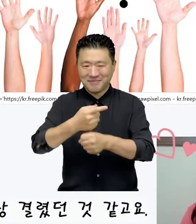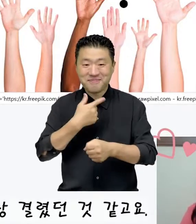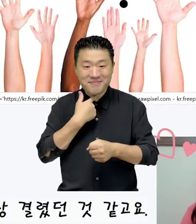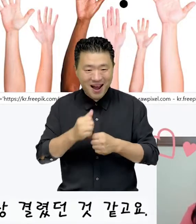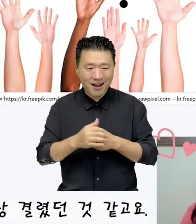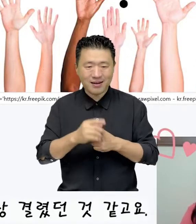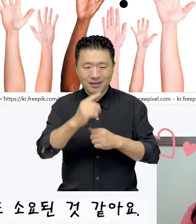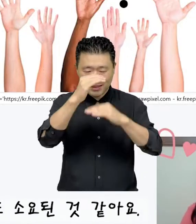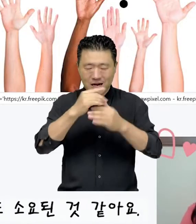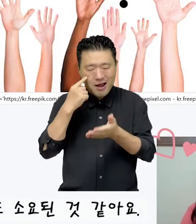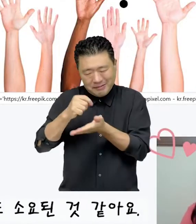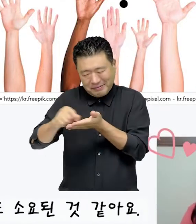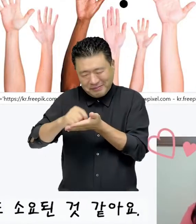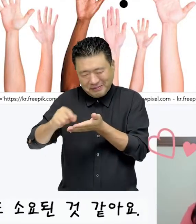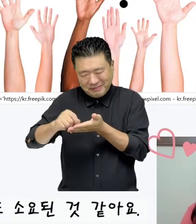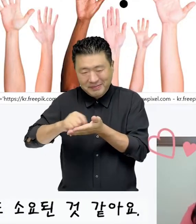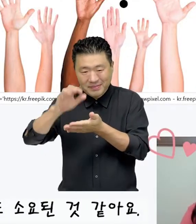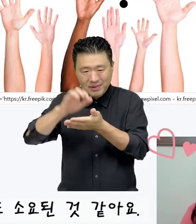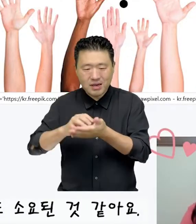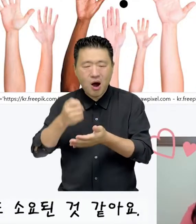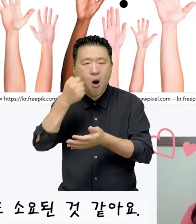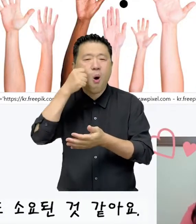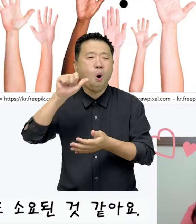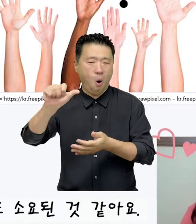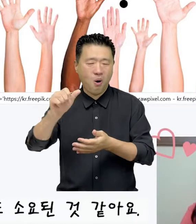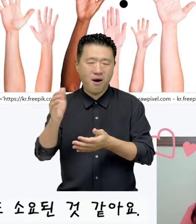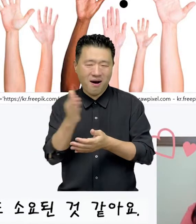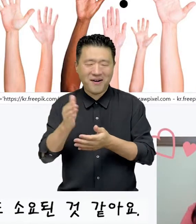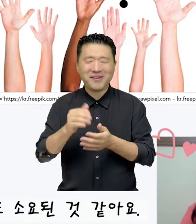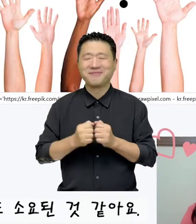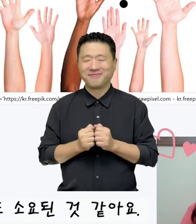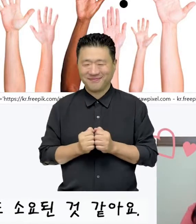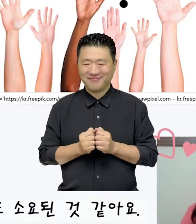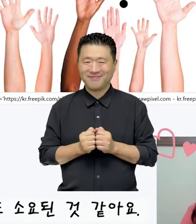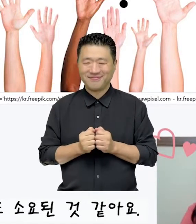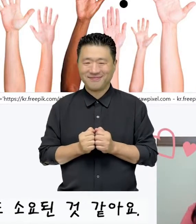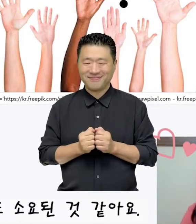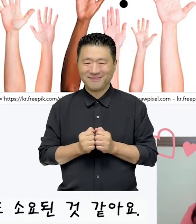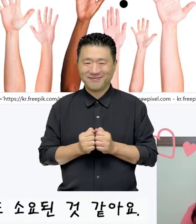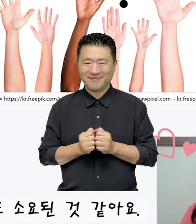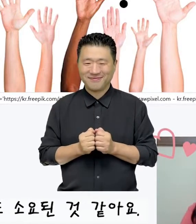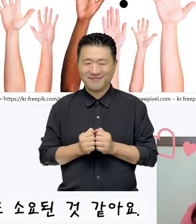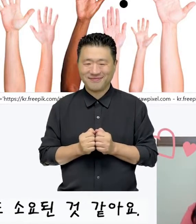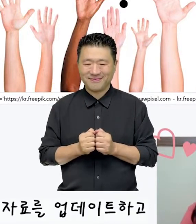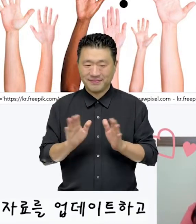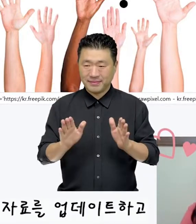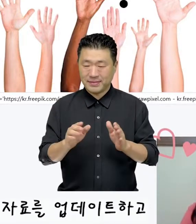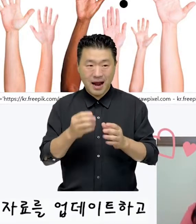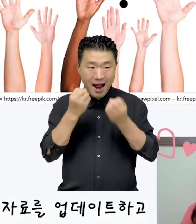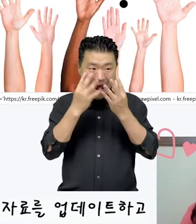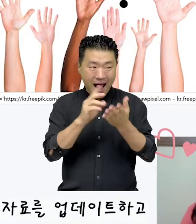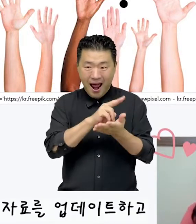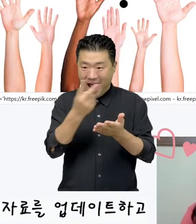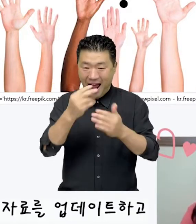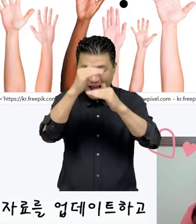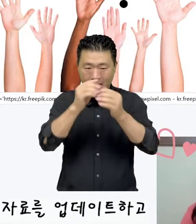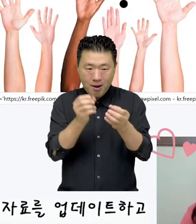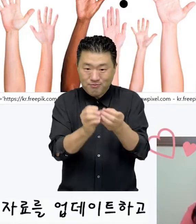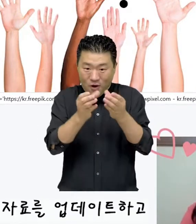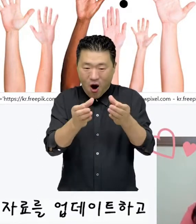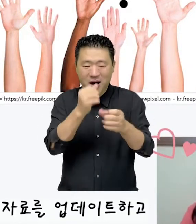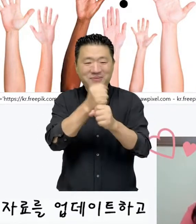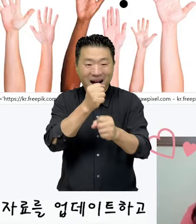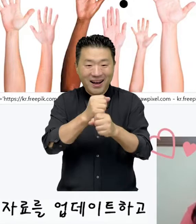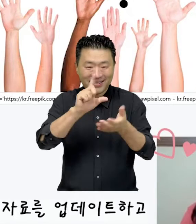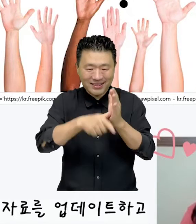걸렸던 것 같고요. 이걸 원고로 풀어내는 데는 거의 5개월 정도 소요된 것 같아요. 그리고 이번 개정 증보판